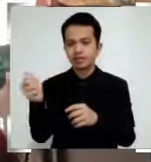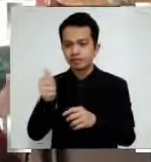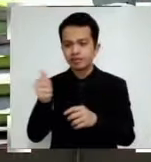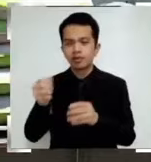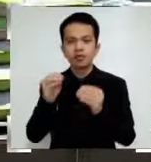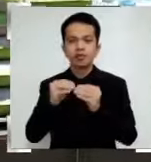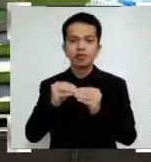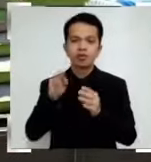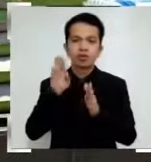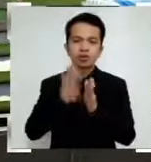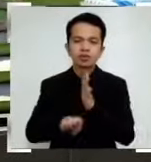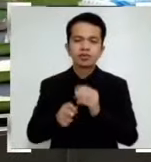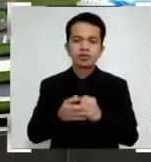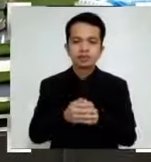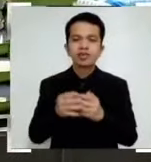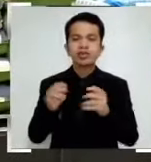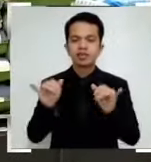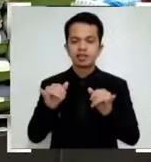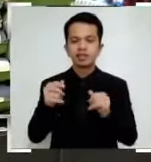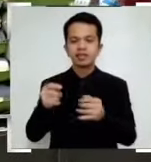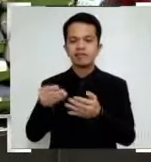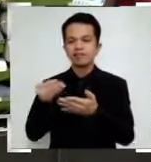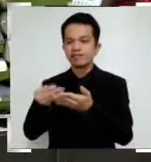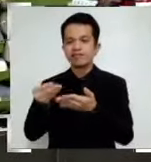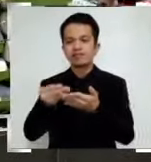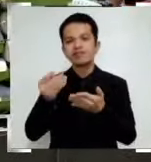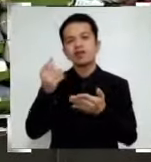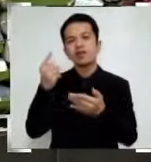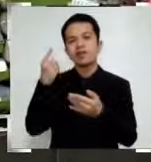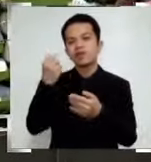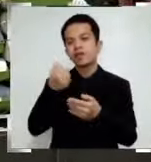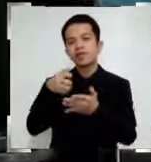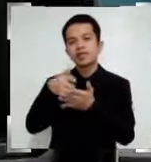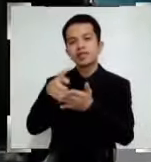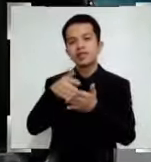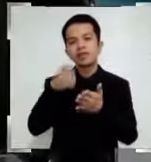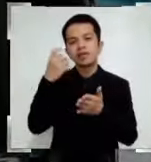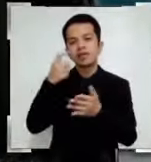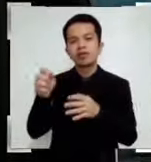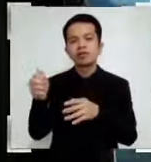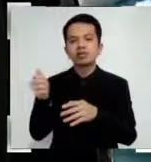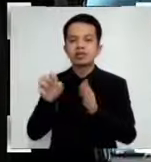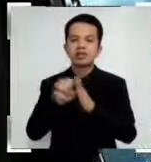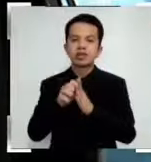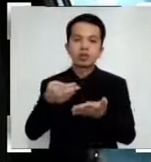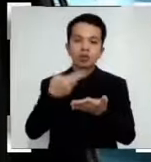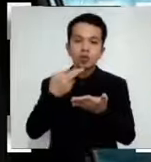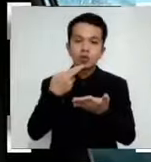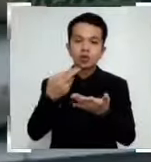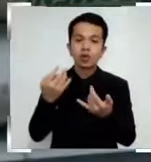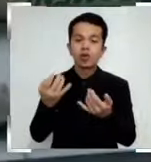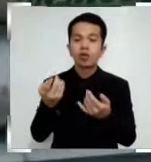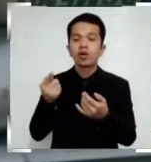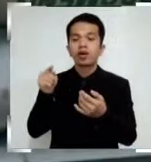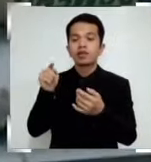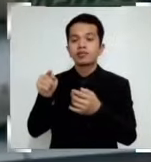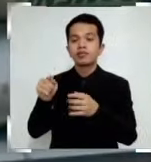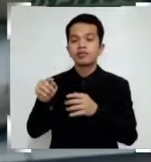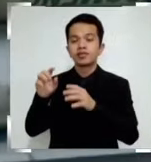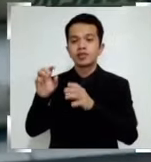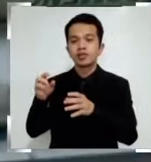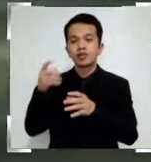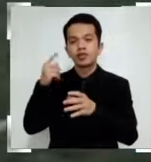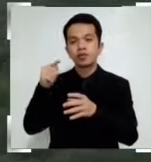para bawasan ang gasto sa pagluluwas ng agricultural products tulad ng bigas, ayon sa Grains Retailers Confederation of the Philippines, Inc.